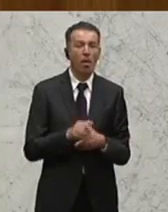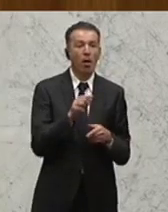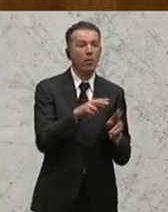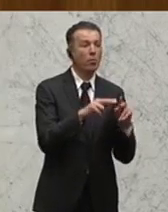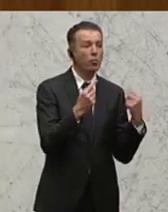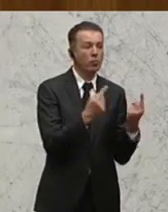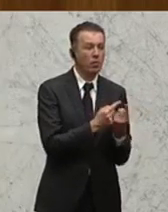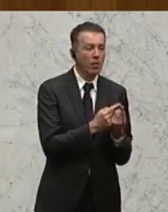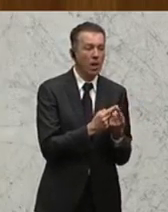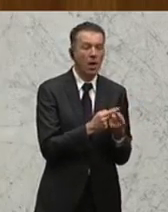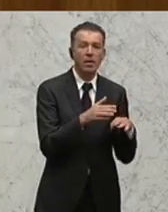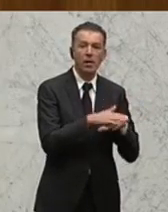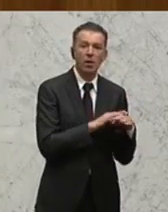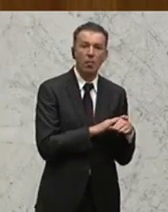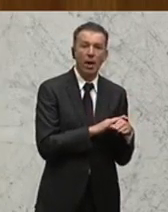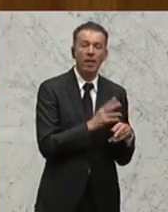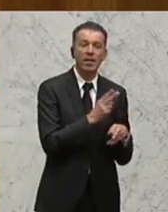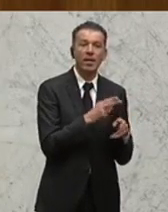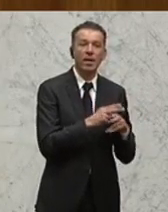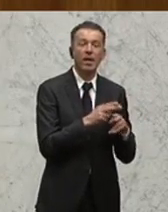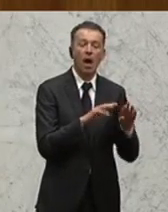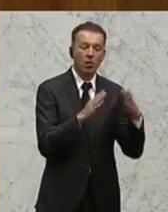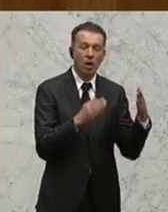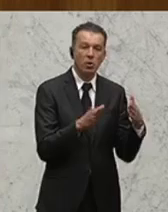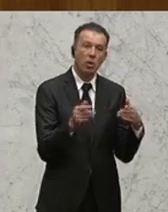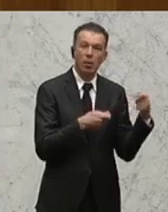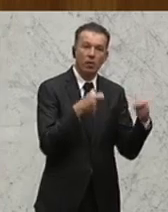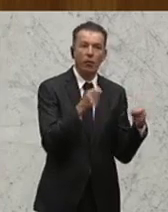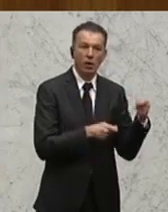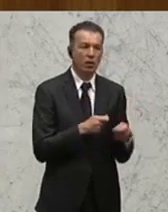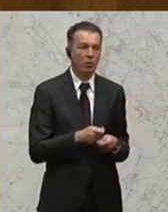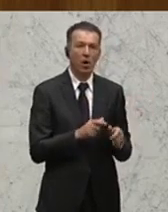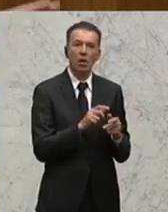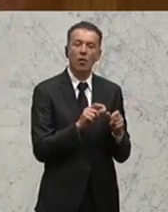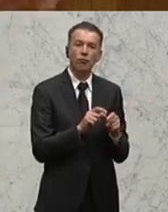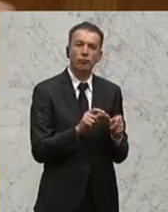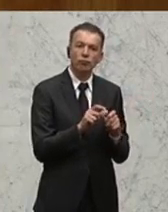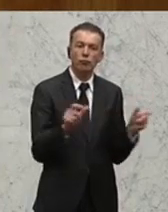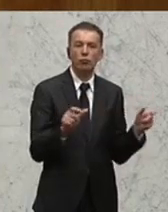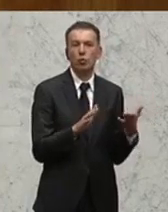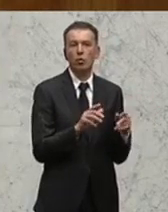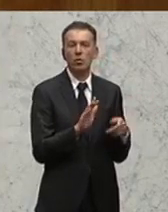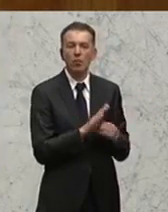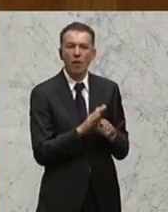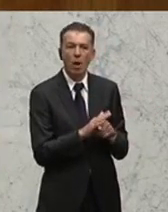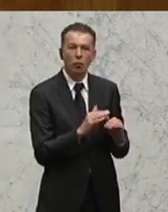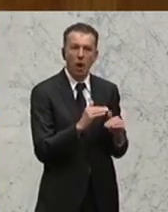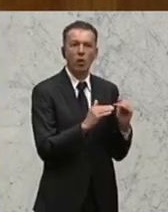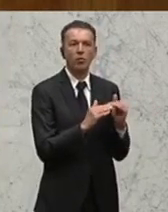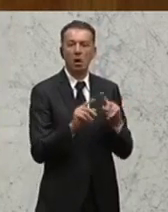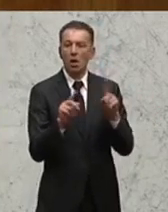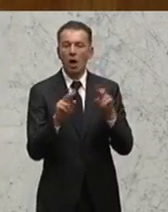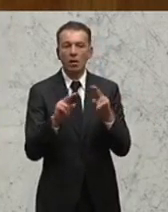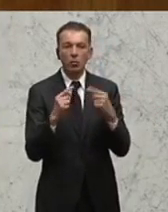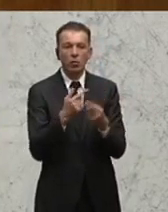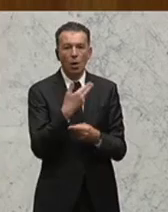Bundesland der Mitfinanzierung der Gemeinden gibt zum Krankenanstaltenbeitrag, zur Abgangsdeckung, dem anderen Bundesland nicht. Ich frage mich auch,